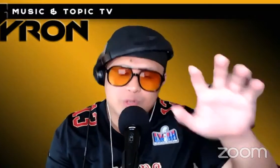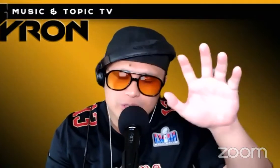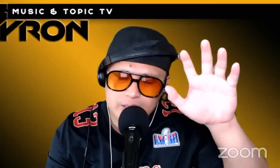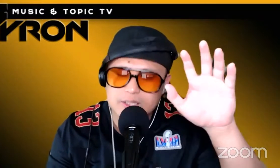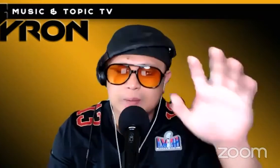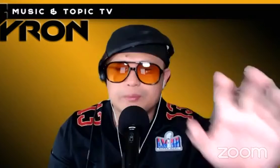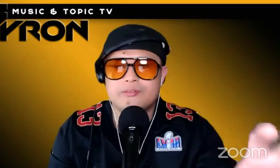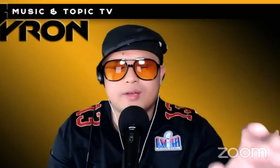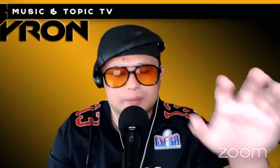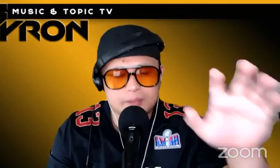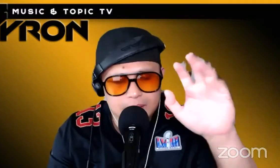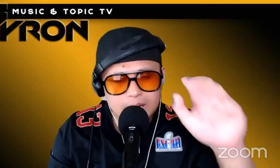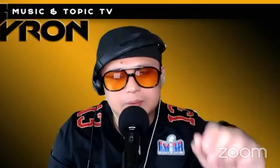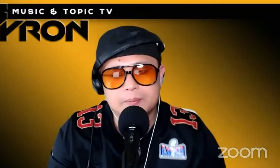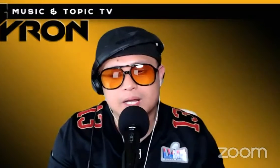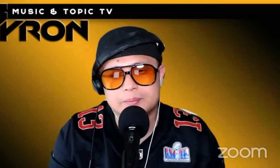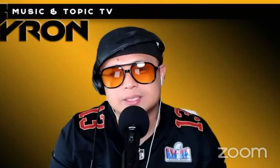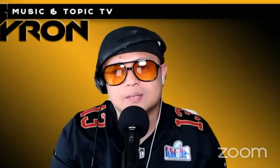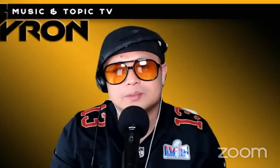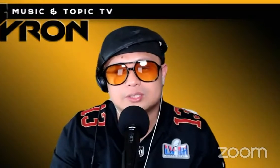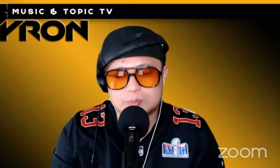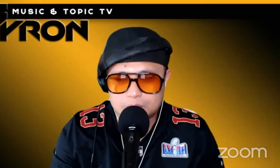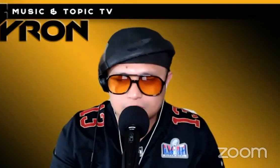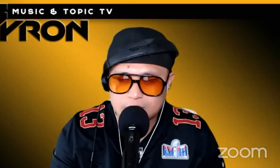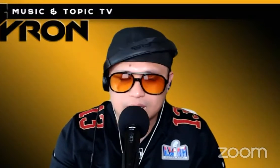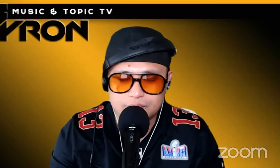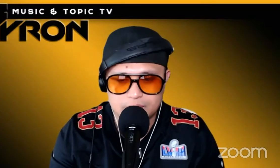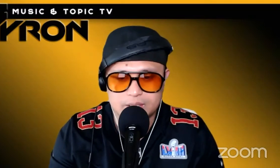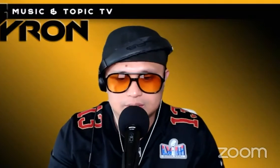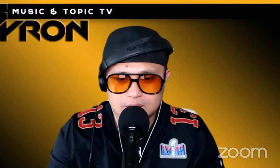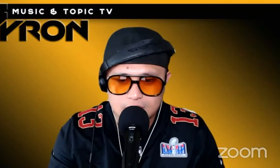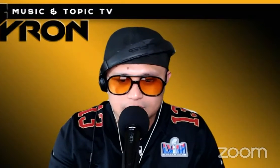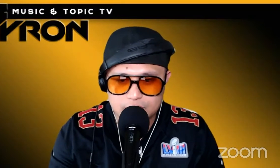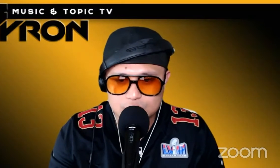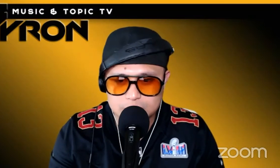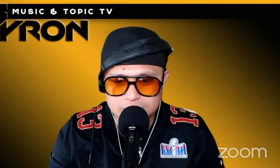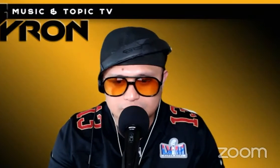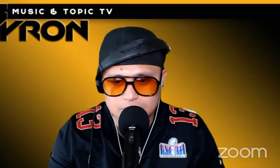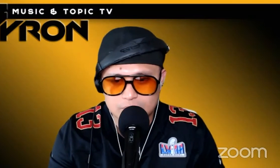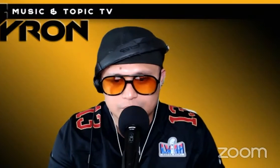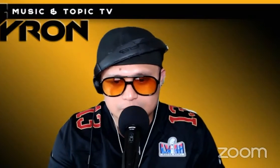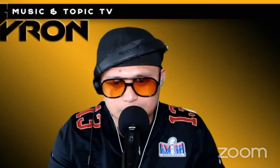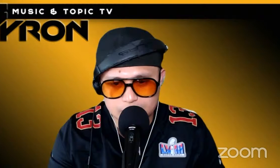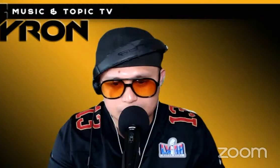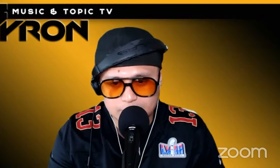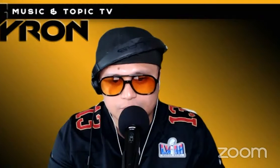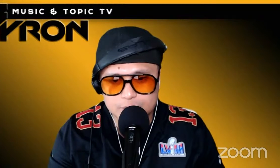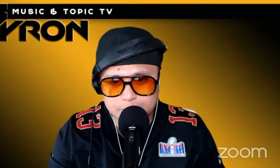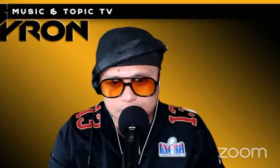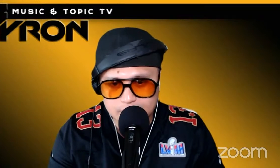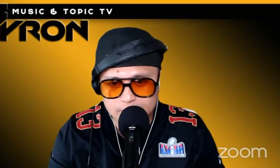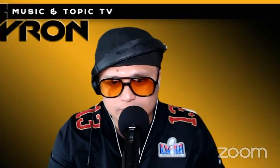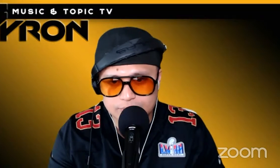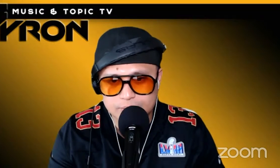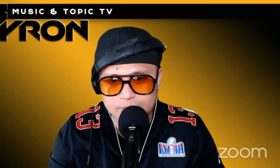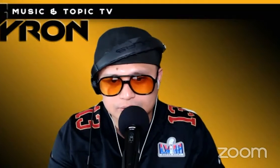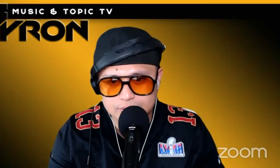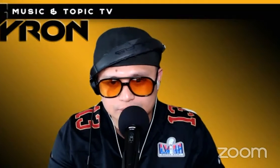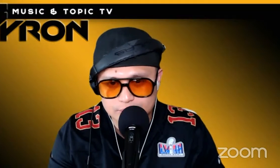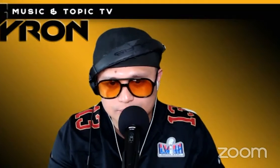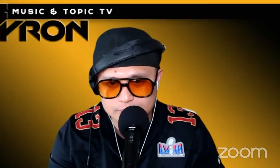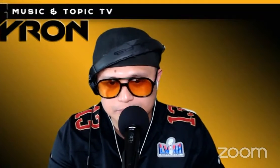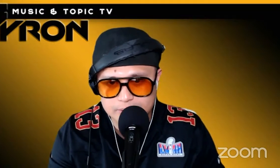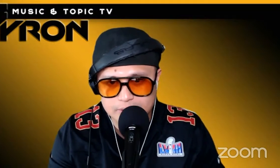my music and topic family. Maraming salamat sa support. I love you guys. Thank you so much for always supporting me. Viewers Protector, of